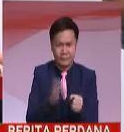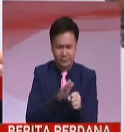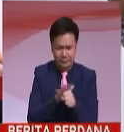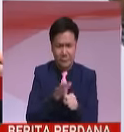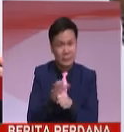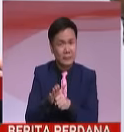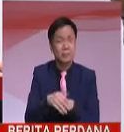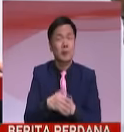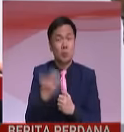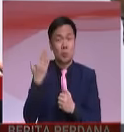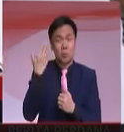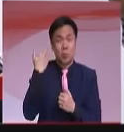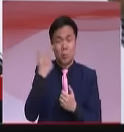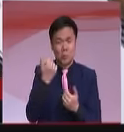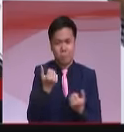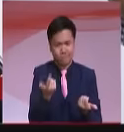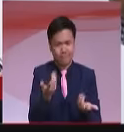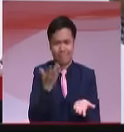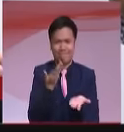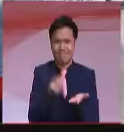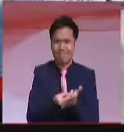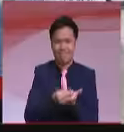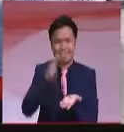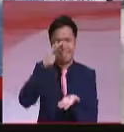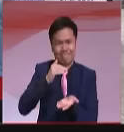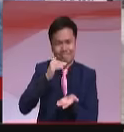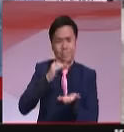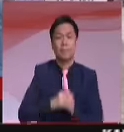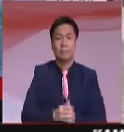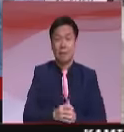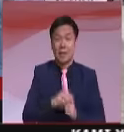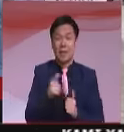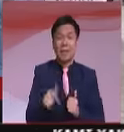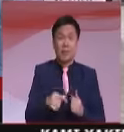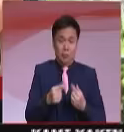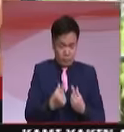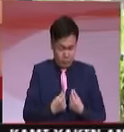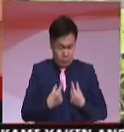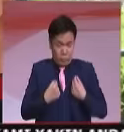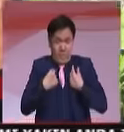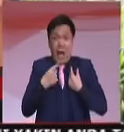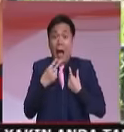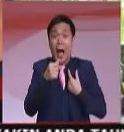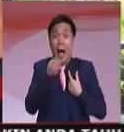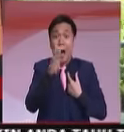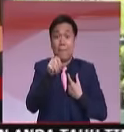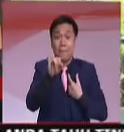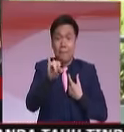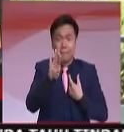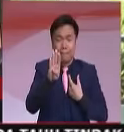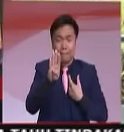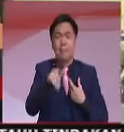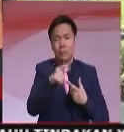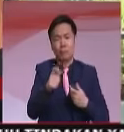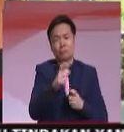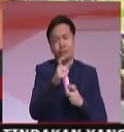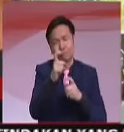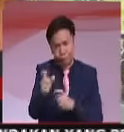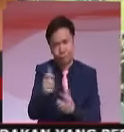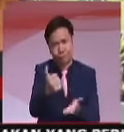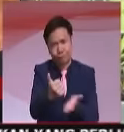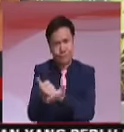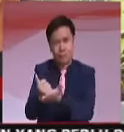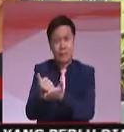kekurangan awal-awalnya sangat unik Hai carikan barengan ke Mashabi muncul turut tampil memberi sokongan dengan